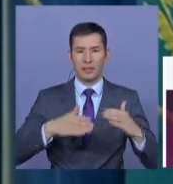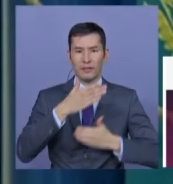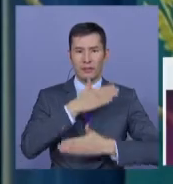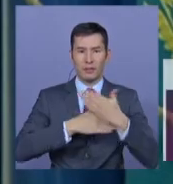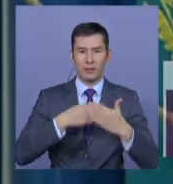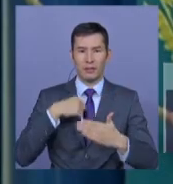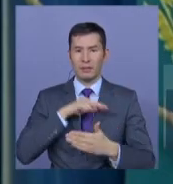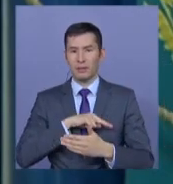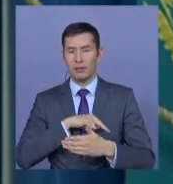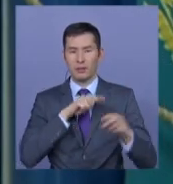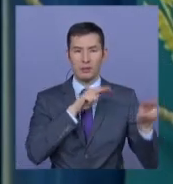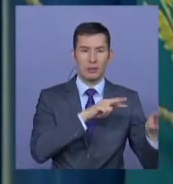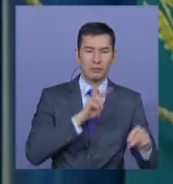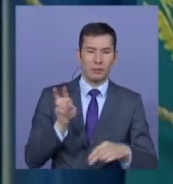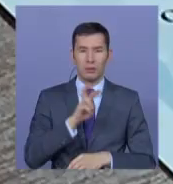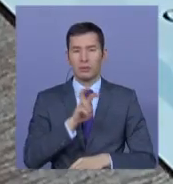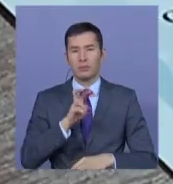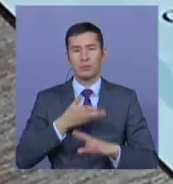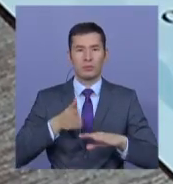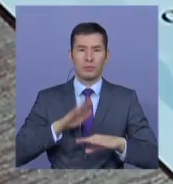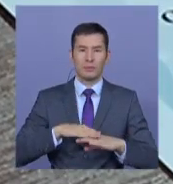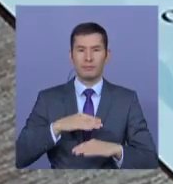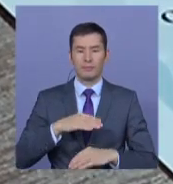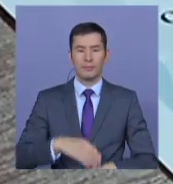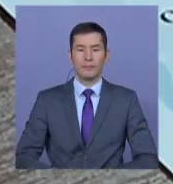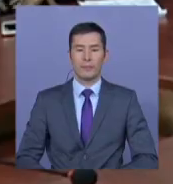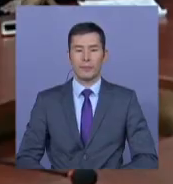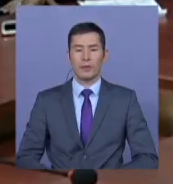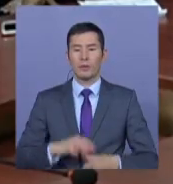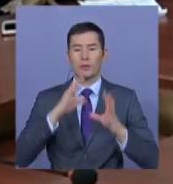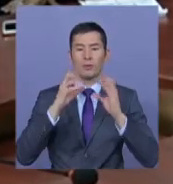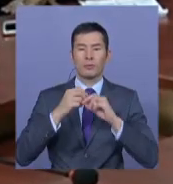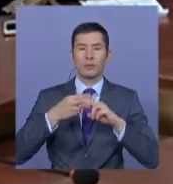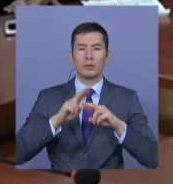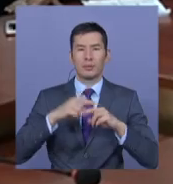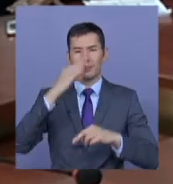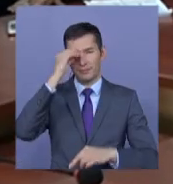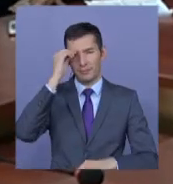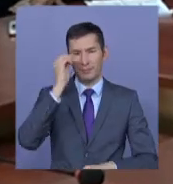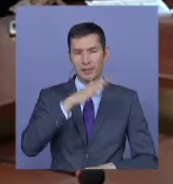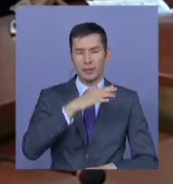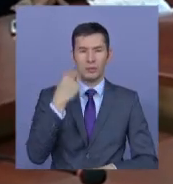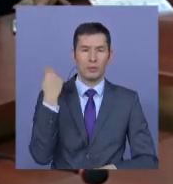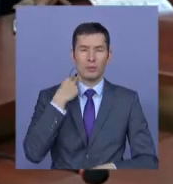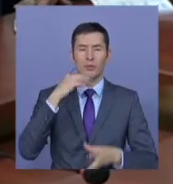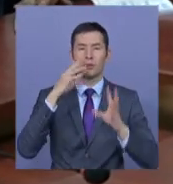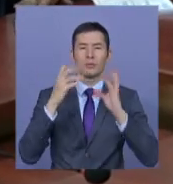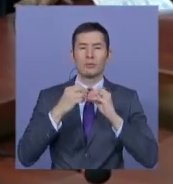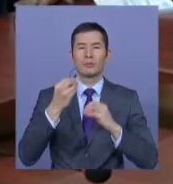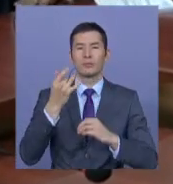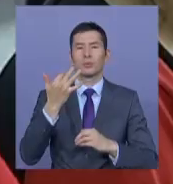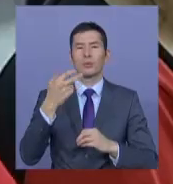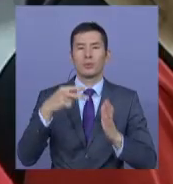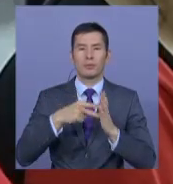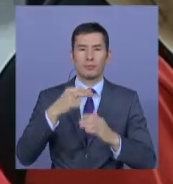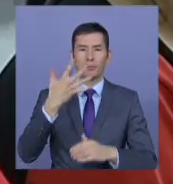істейм, бірақ енді кішкене ол да жеткілікті емес. Жалпы кешірілген қарыздың көлемі 5 миллион 600 мың теңге.